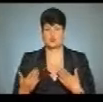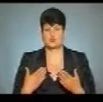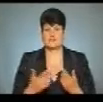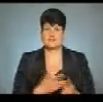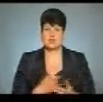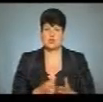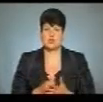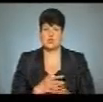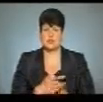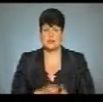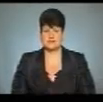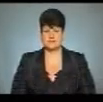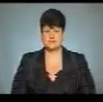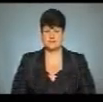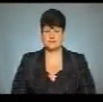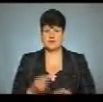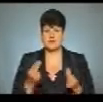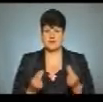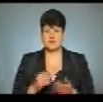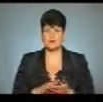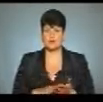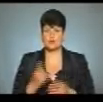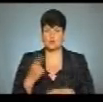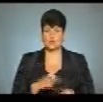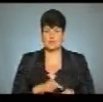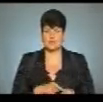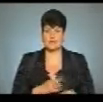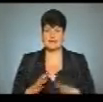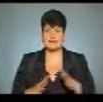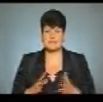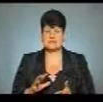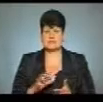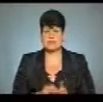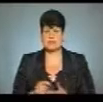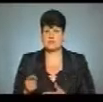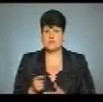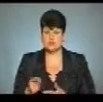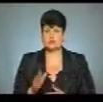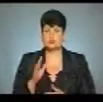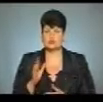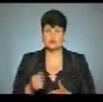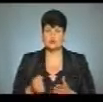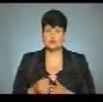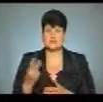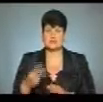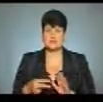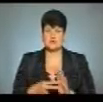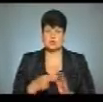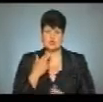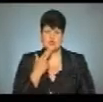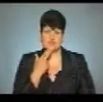до серця. Ігри тривали годину. Тренінгові заняття у Тернополі будуть до 27